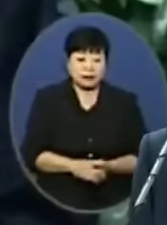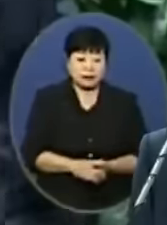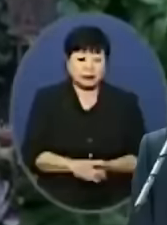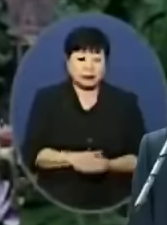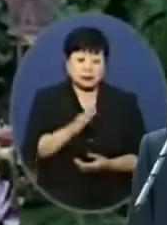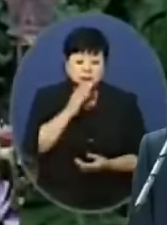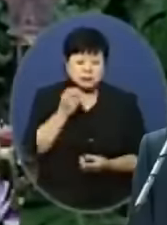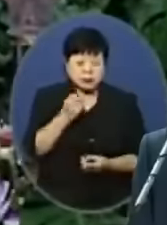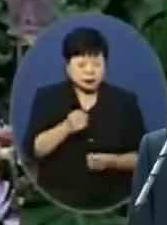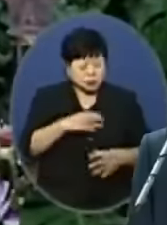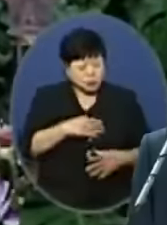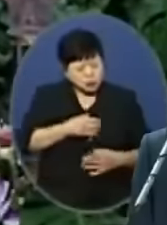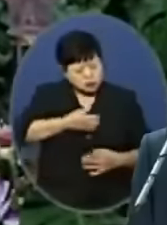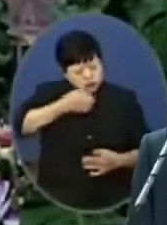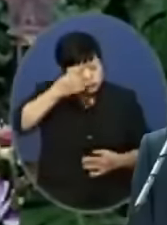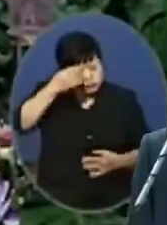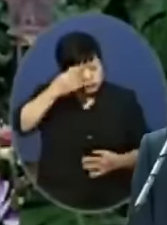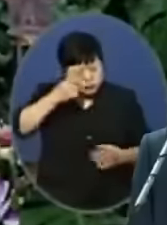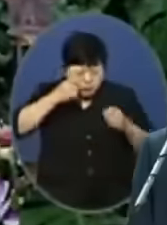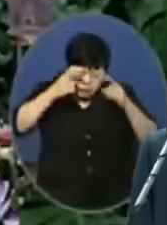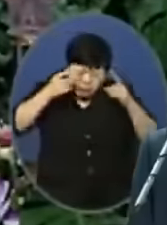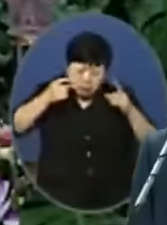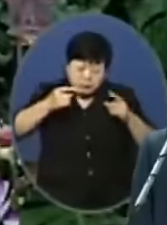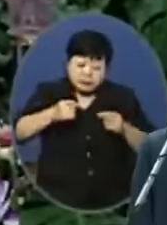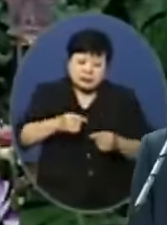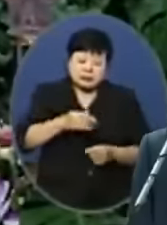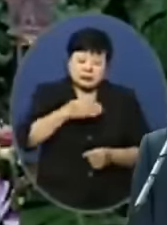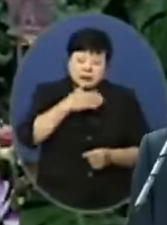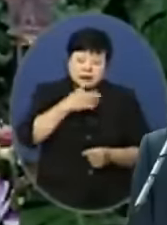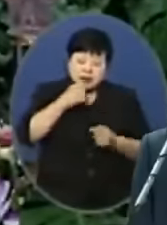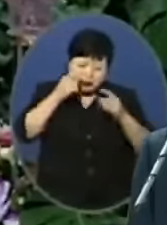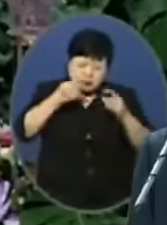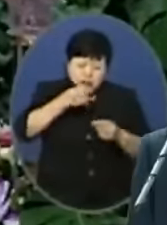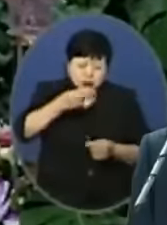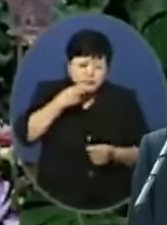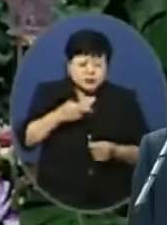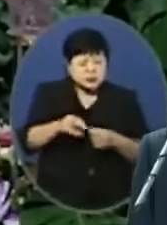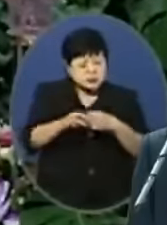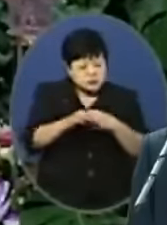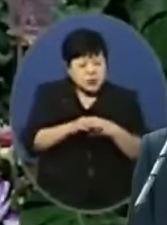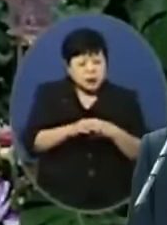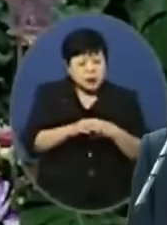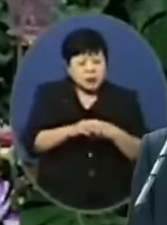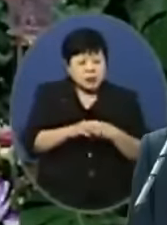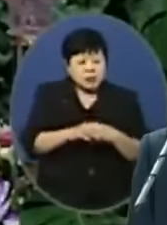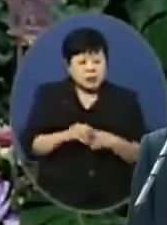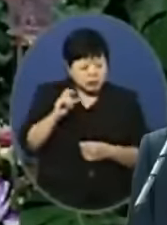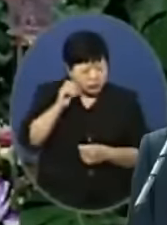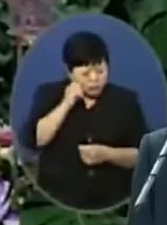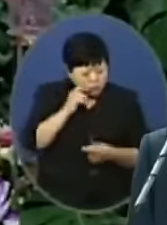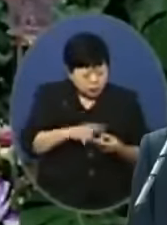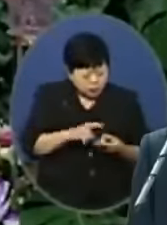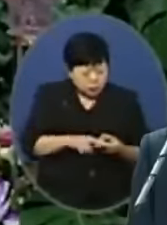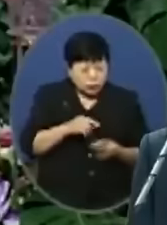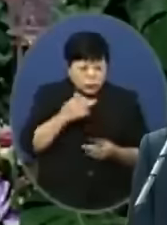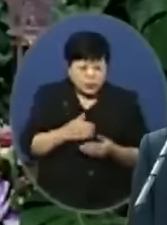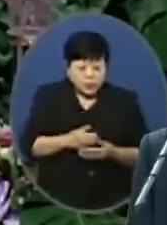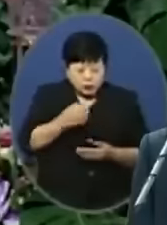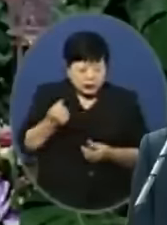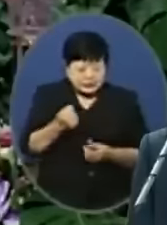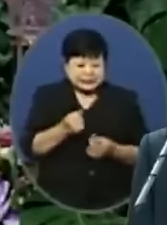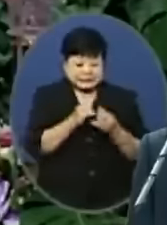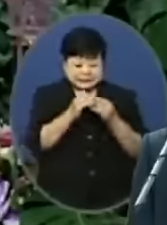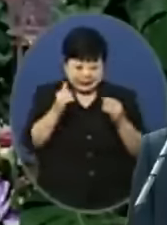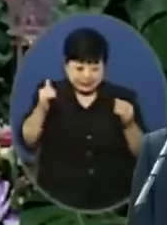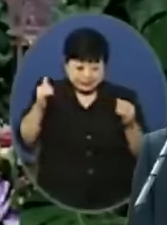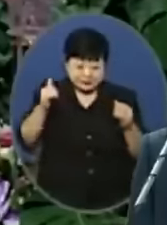참으로 귀한 꿈이었습니다. 저는 꿈에서 깨어나 큰 깨달음을 얻었습니다. 꿈이 없으면 불가능이 불가능으로 남아있지만 꿈을 가진